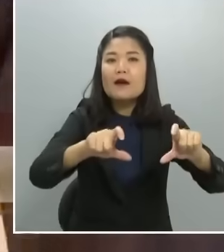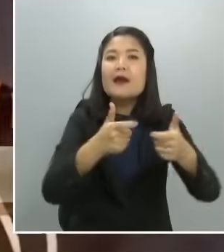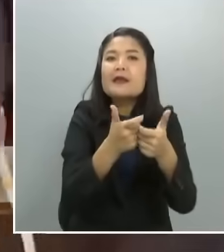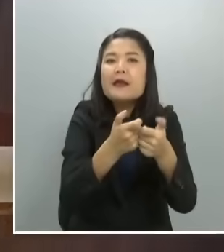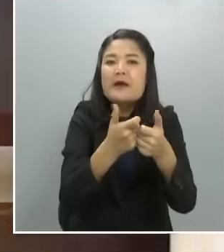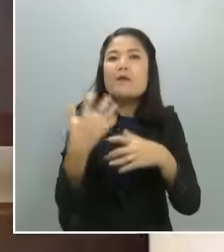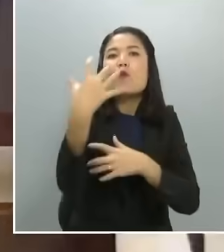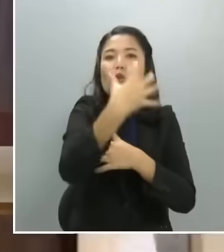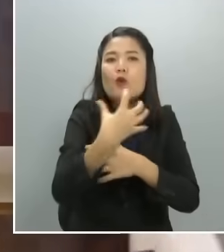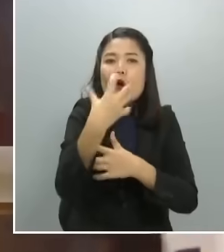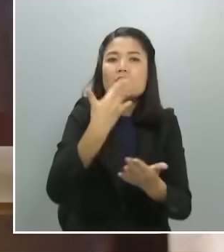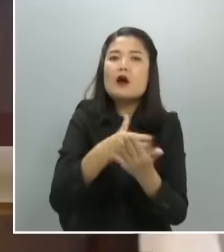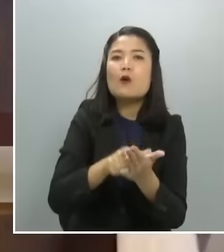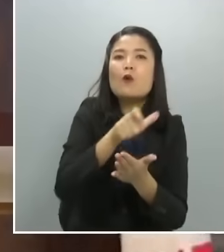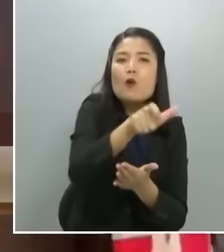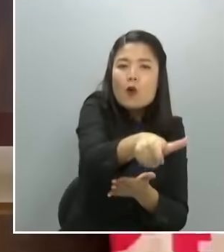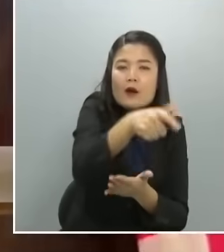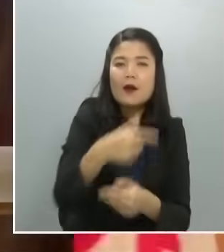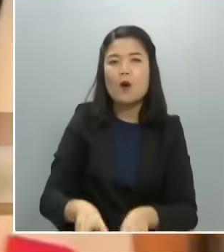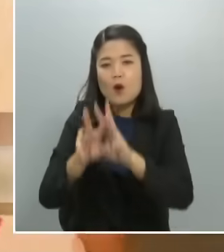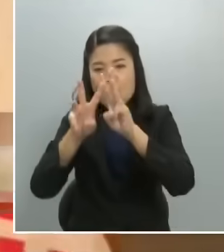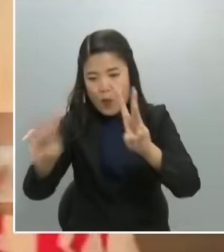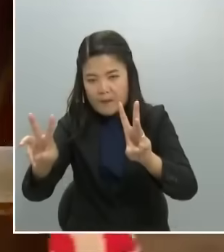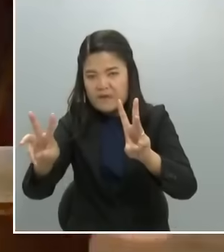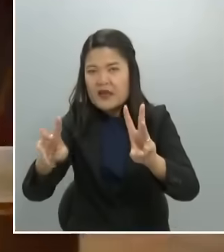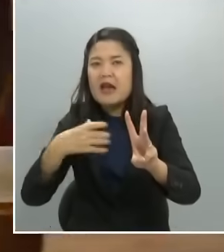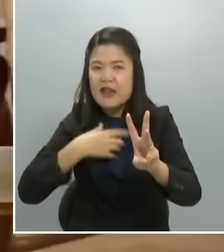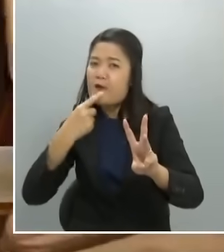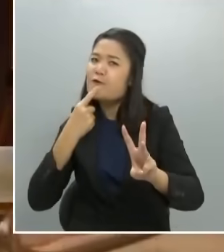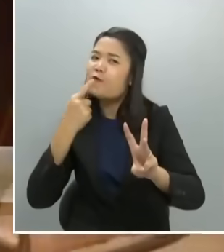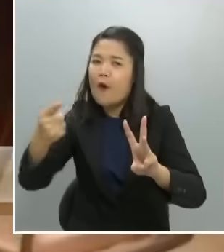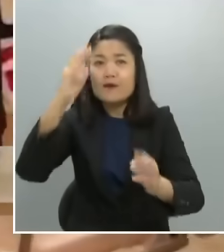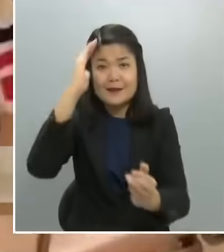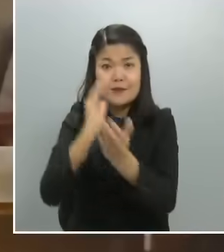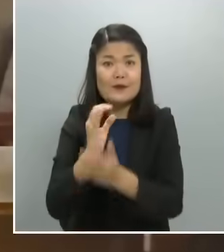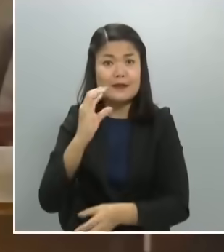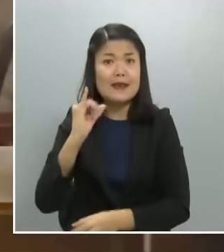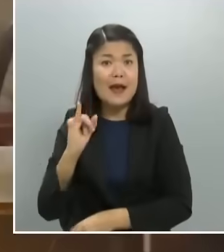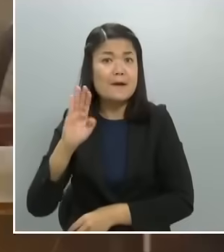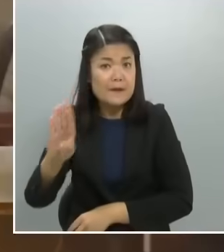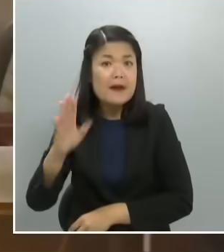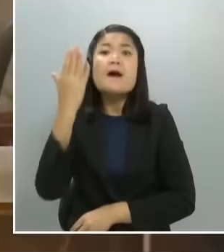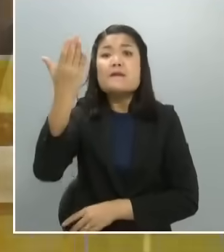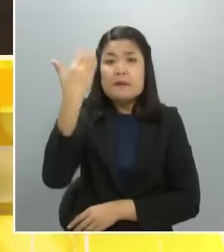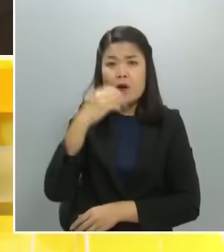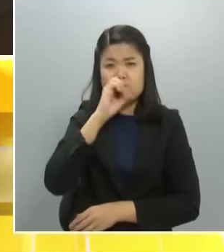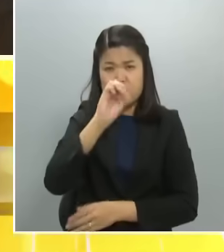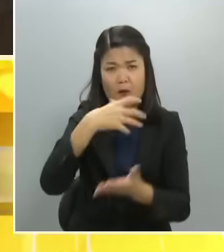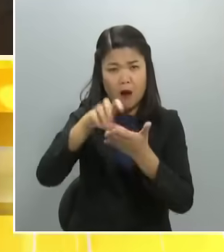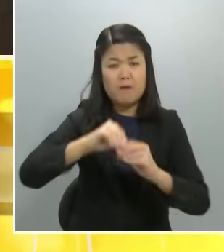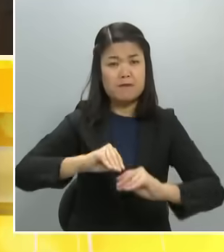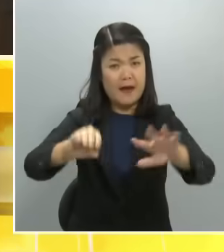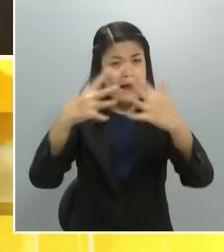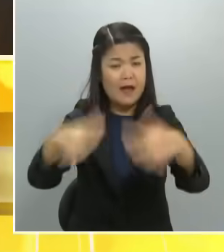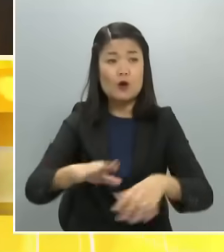ซ็ตซับไปเซิร์ช Google แจ้งความออนไลน์ผมกับตูนกับไลท์เคยบอกกันใช่ไหมพวกนี้เนี่ย